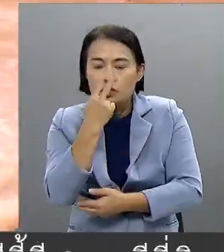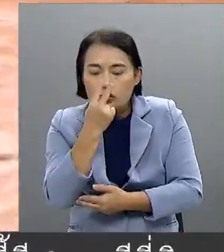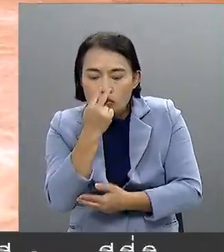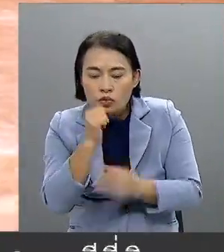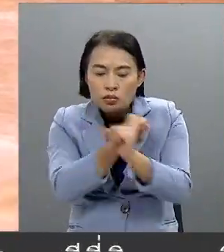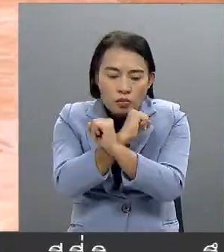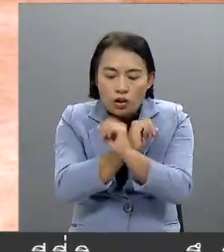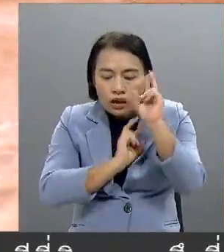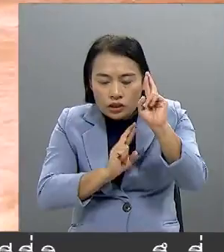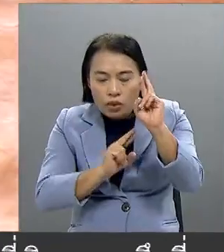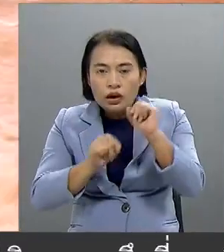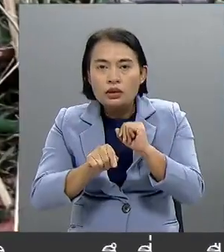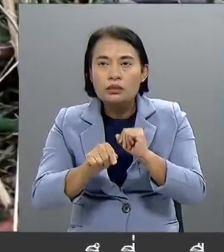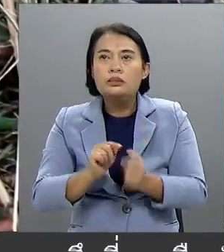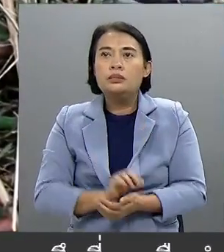างใกล้ชิด